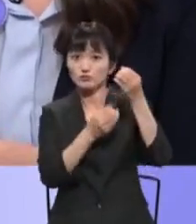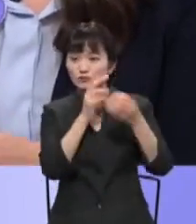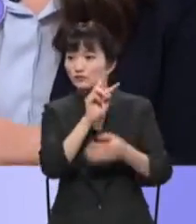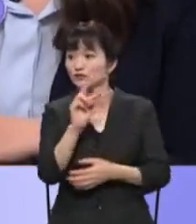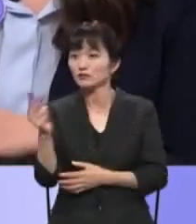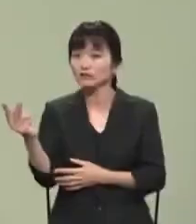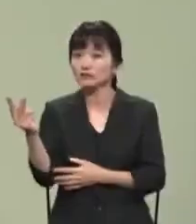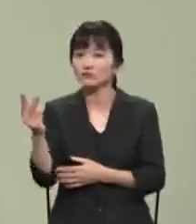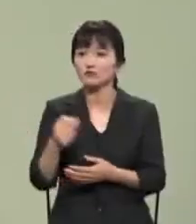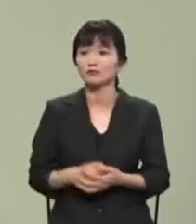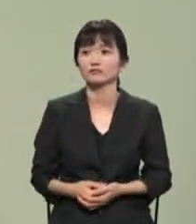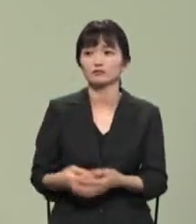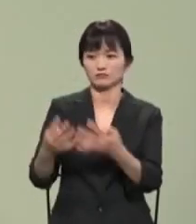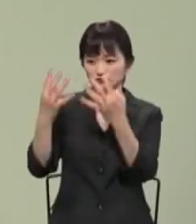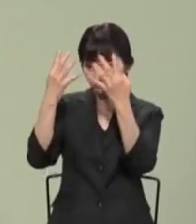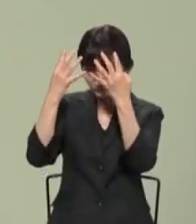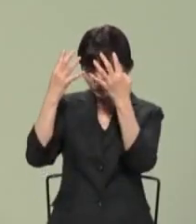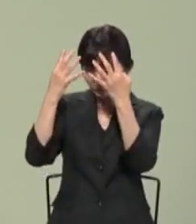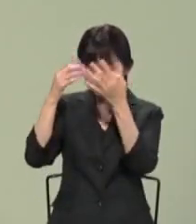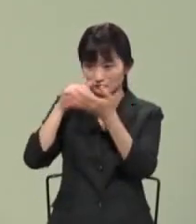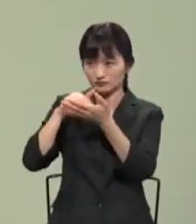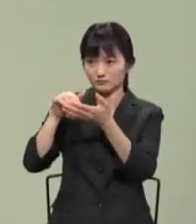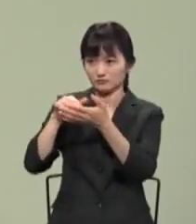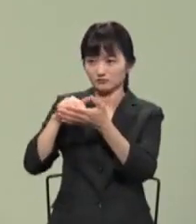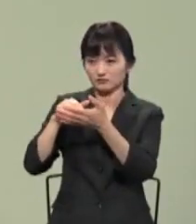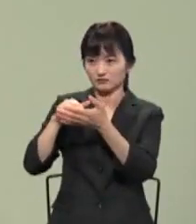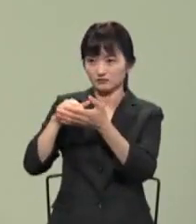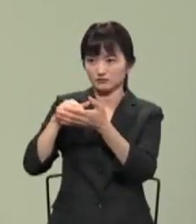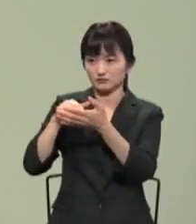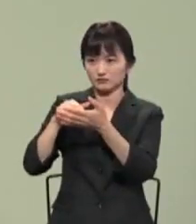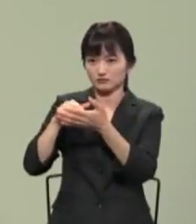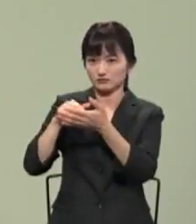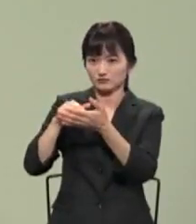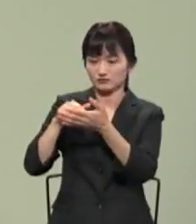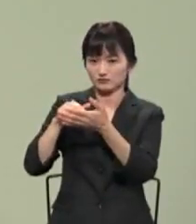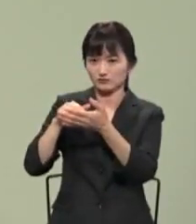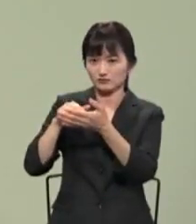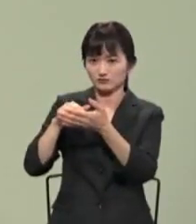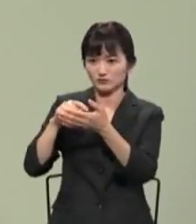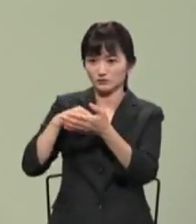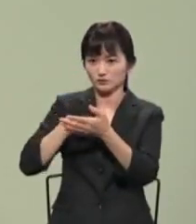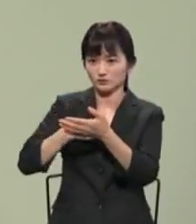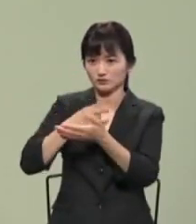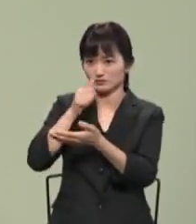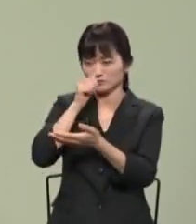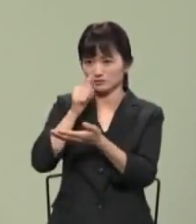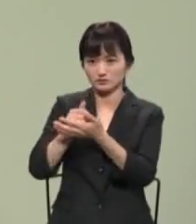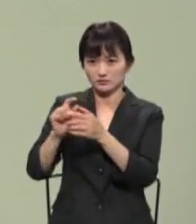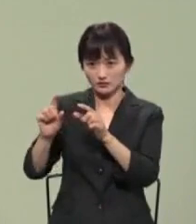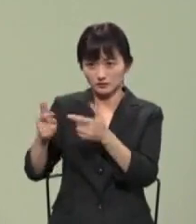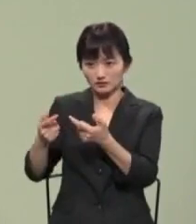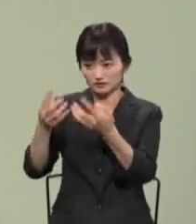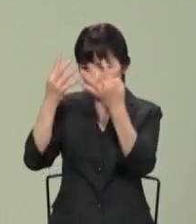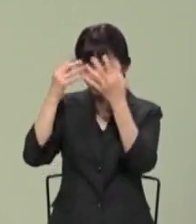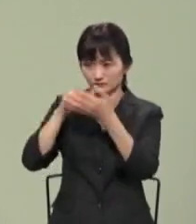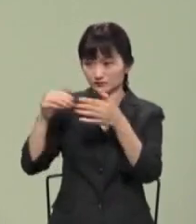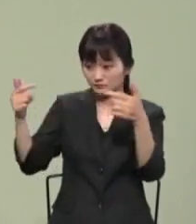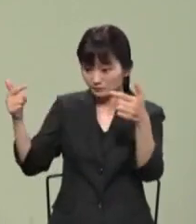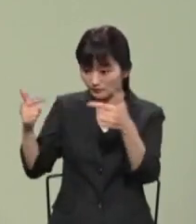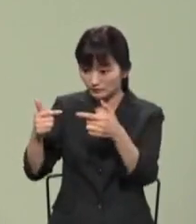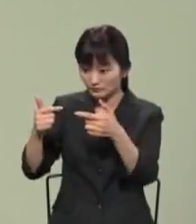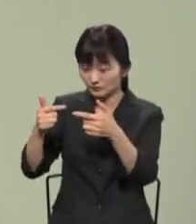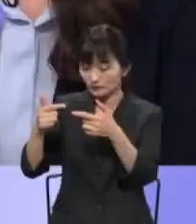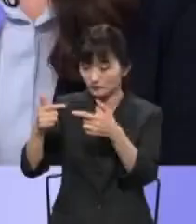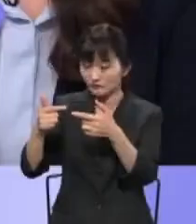되면 결국에 형량은 좀 일부 단독범이 아니니까 네. 공범이라서 형량은 낮아질 수 있을지 몰라도 유죄는 확정이 되는 거죠.